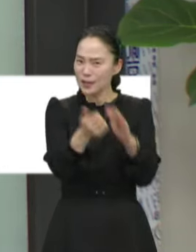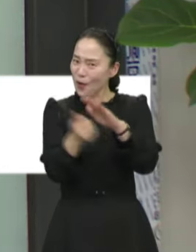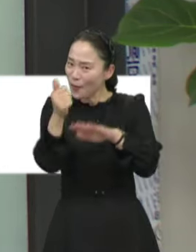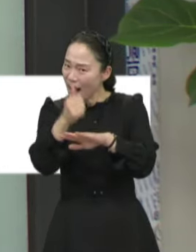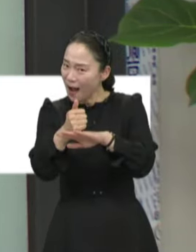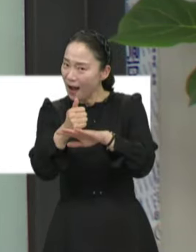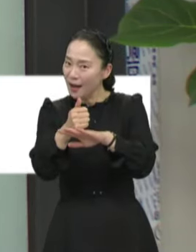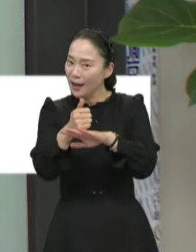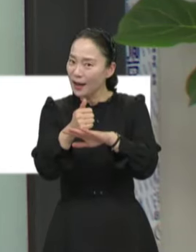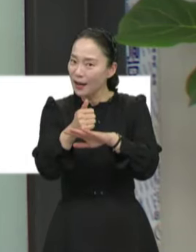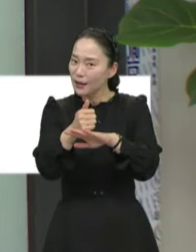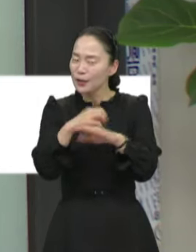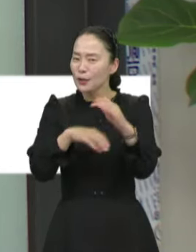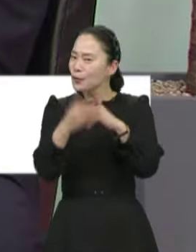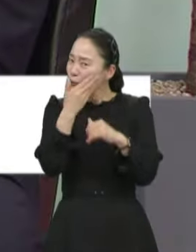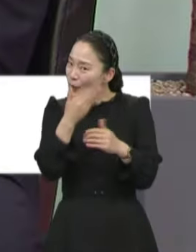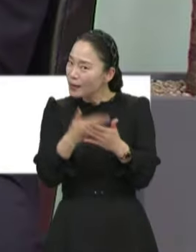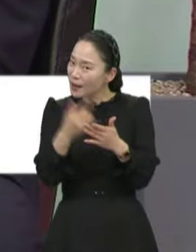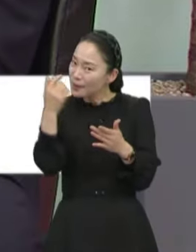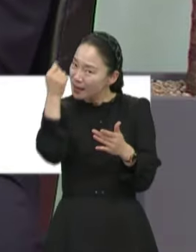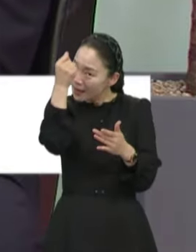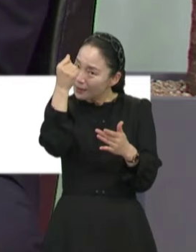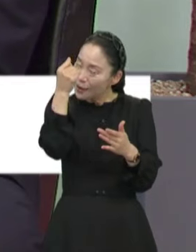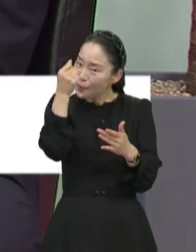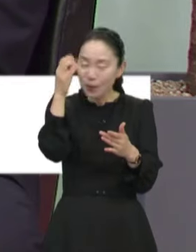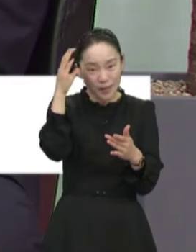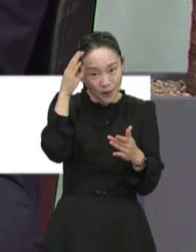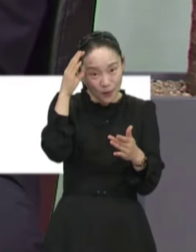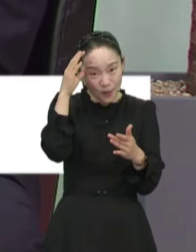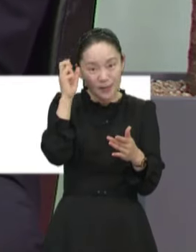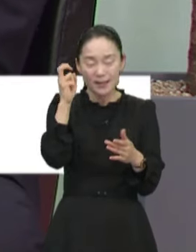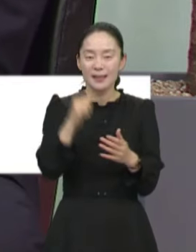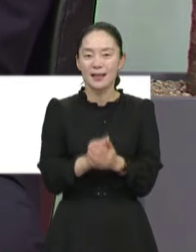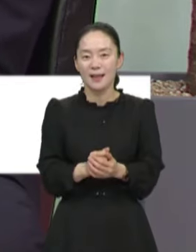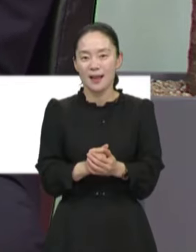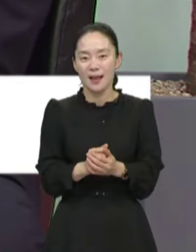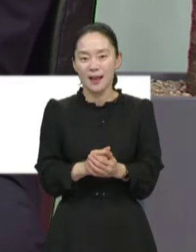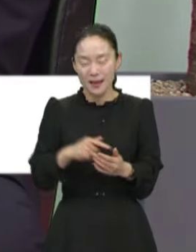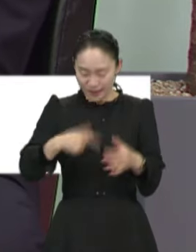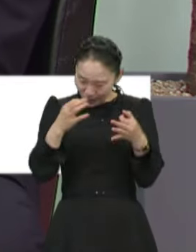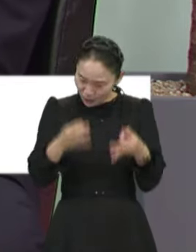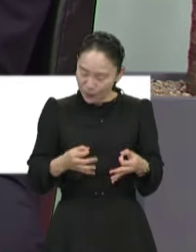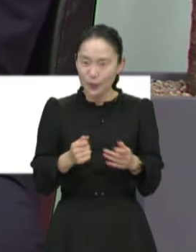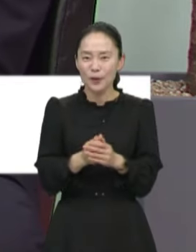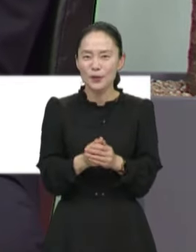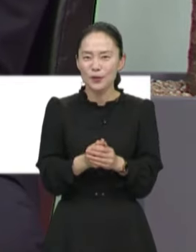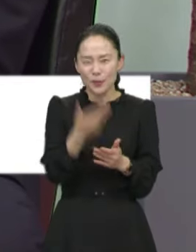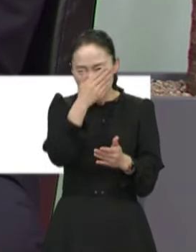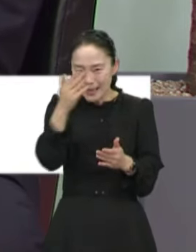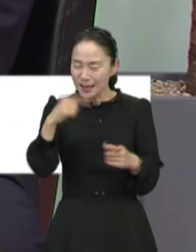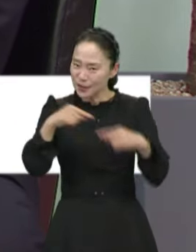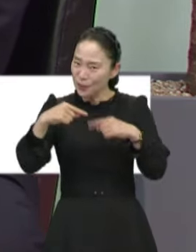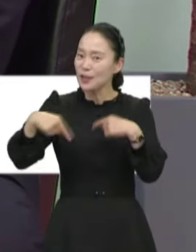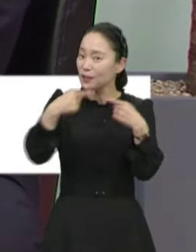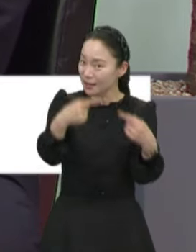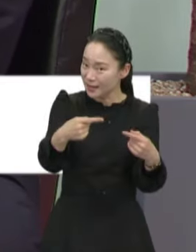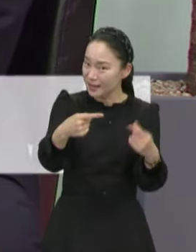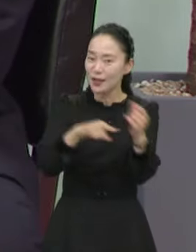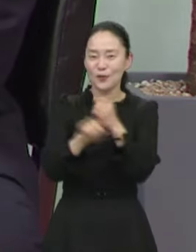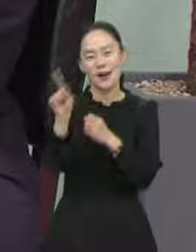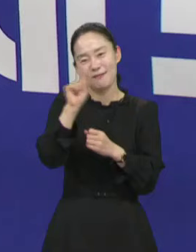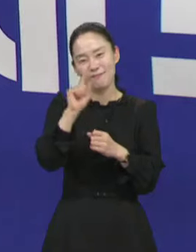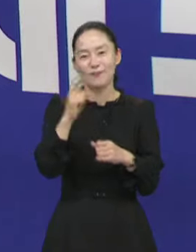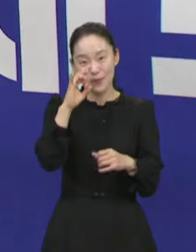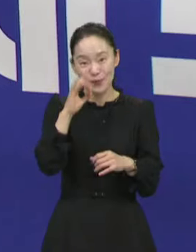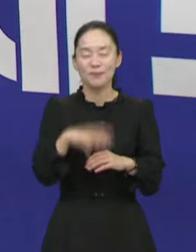중요하다고 생각도 하고 기대도 했을 텐데 스스로도 좀 생소한 정치 분야이 뛰어든 이유가